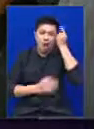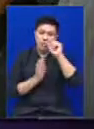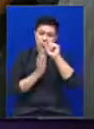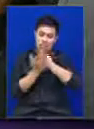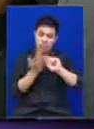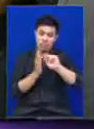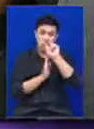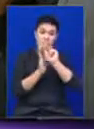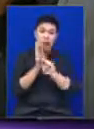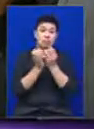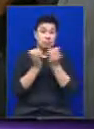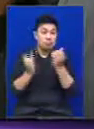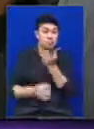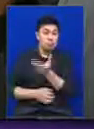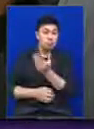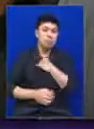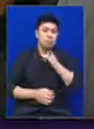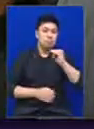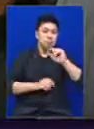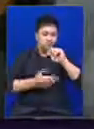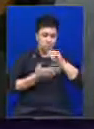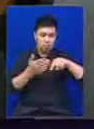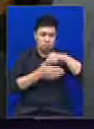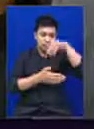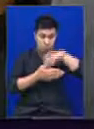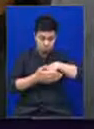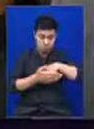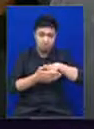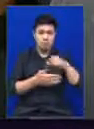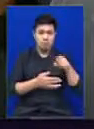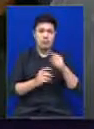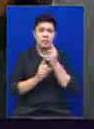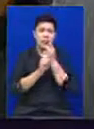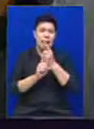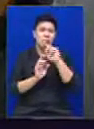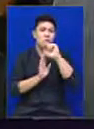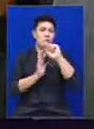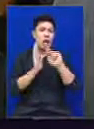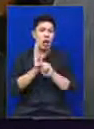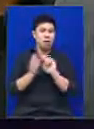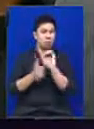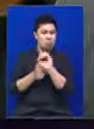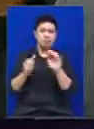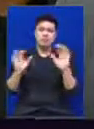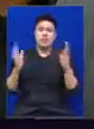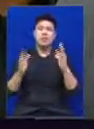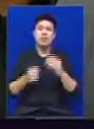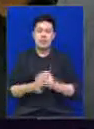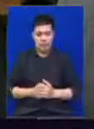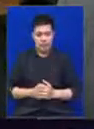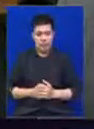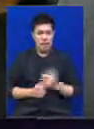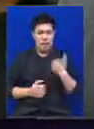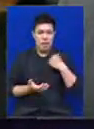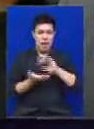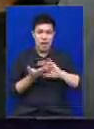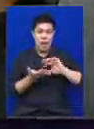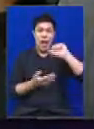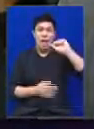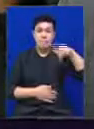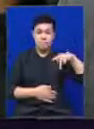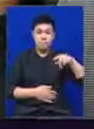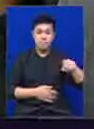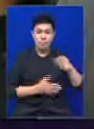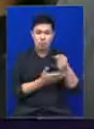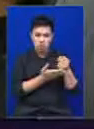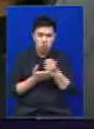ใช้สิทธิ์ในการลงประชามติจะอยู่ภายใต้กรอบของกฎหมายไม่มีการชี้นำพร้อมกันนี้นะครับจะนำแอปพลิเคชันรักษาดินแดนม